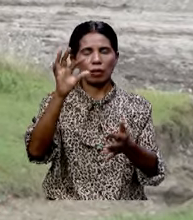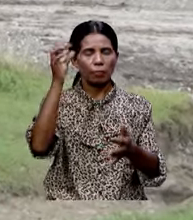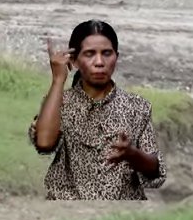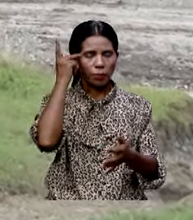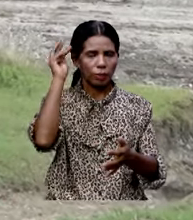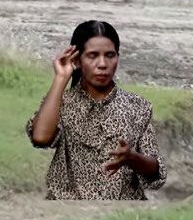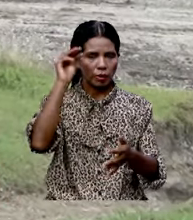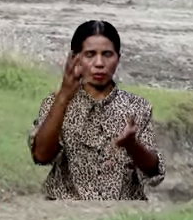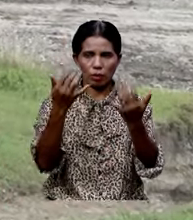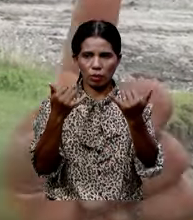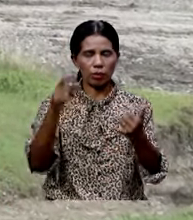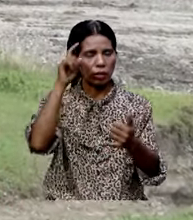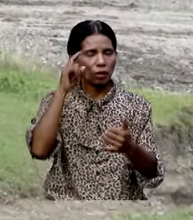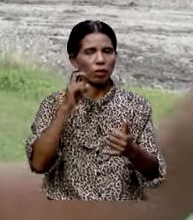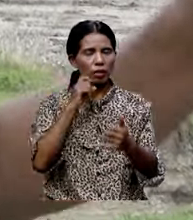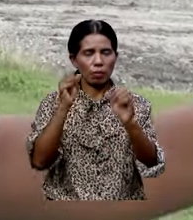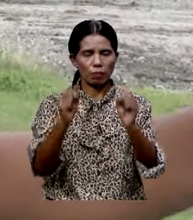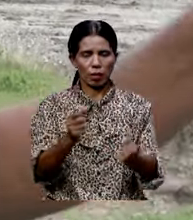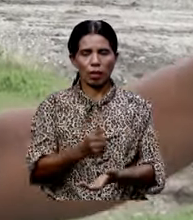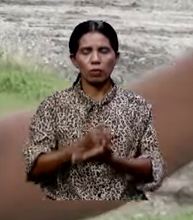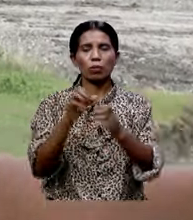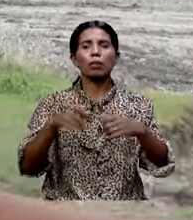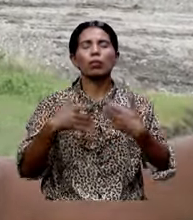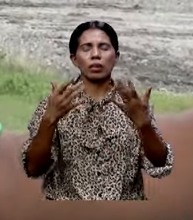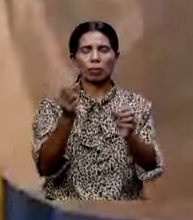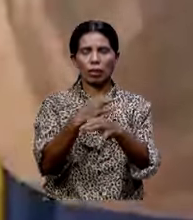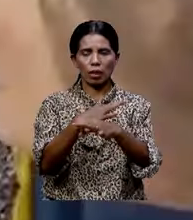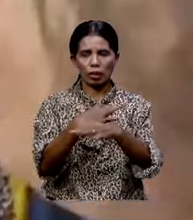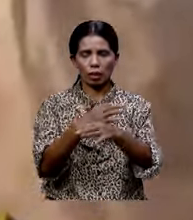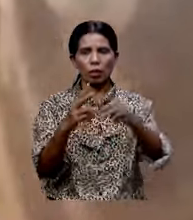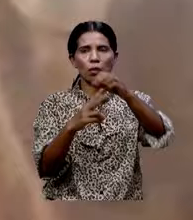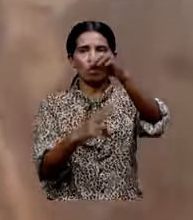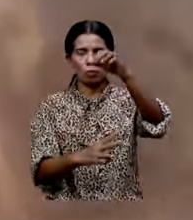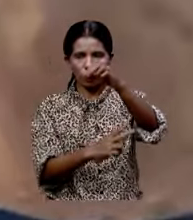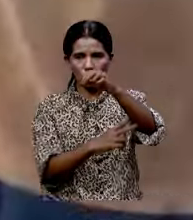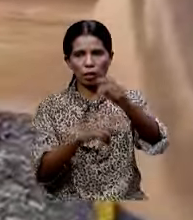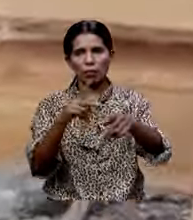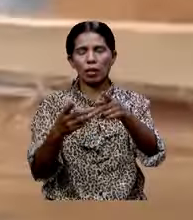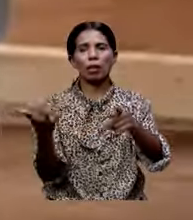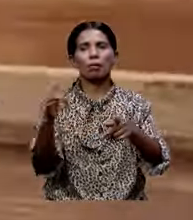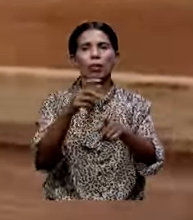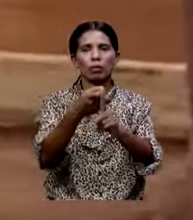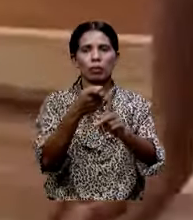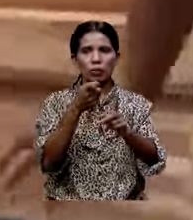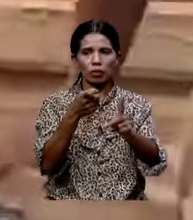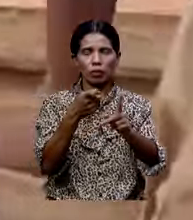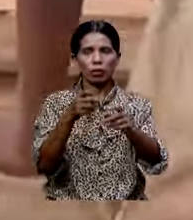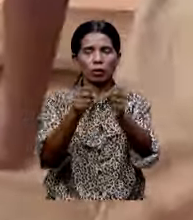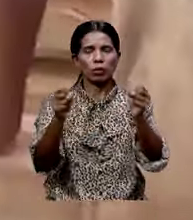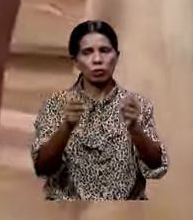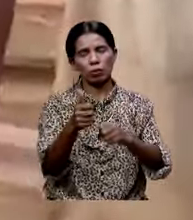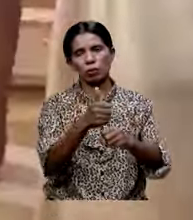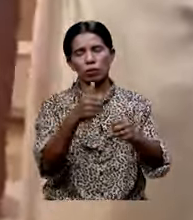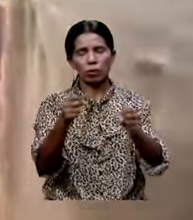ministro agora Sanan Guzmão bela tau mata ngoinsa bela construi ponte ira para atu nune komunidade husi parte suku soring,